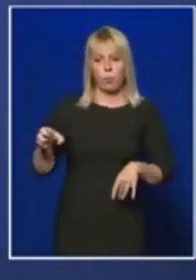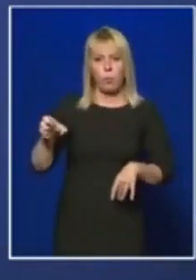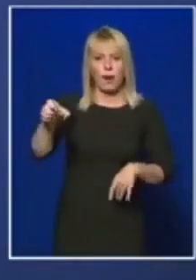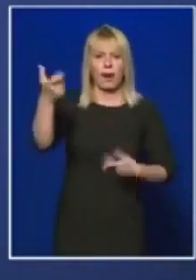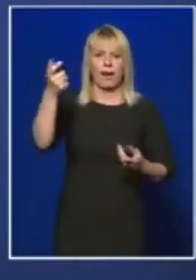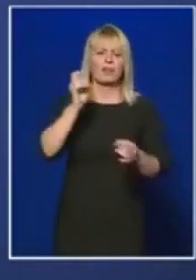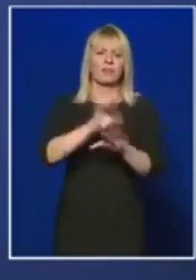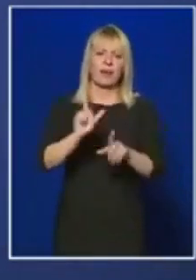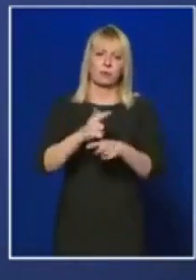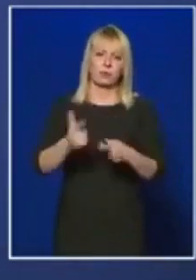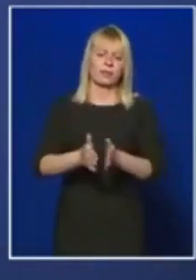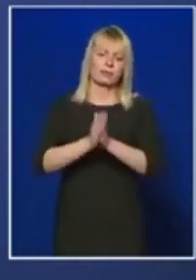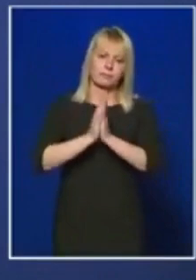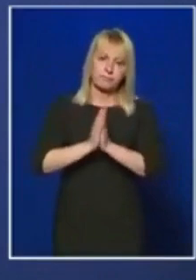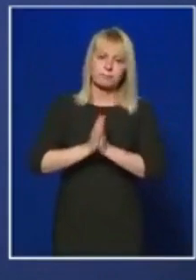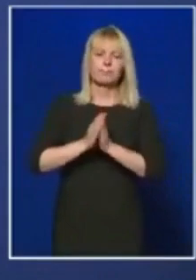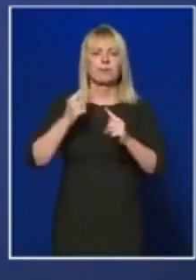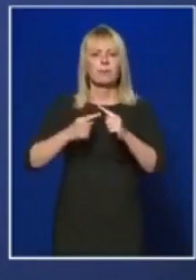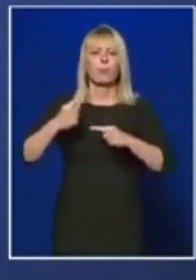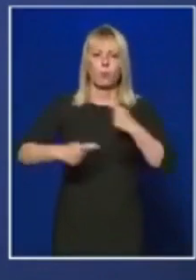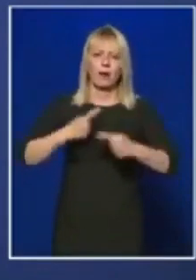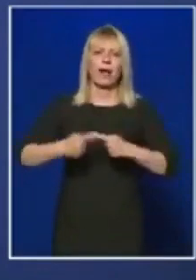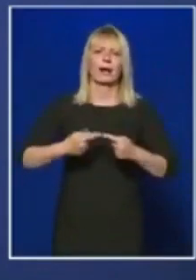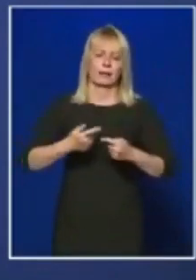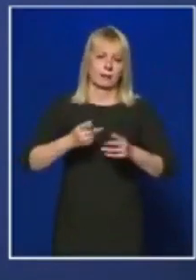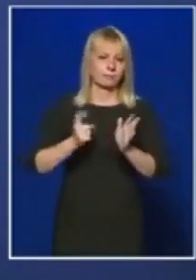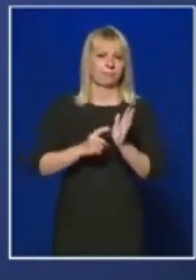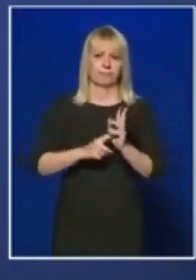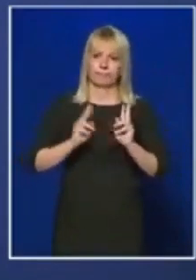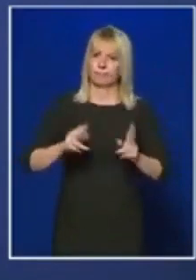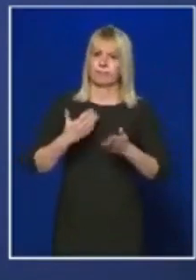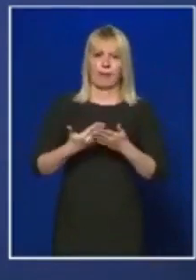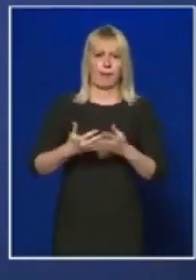fertőtlenítése legalább óránként meg kell, hogy történjen.